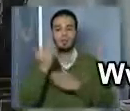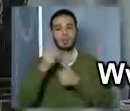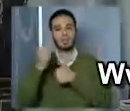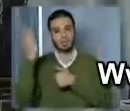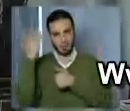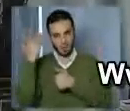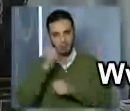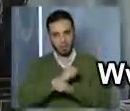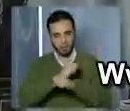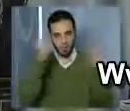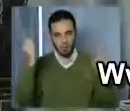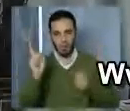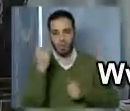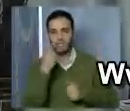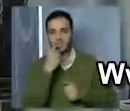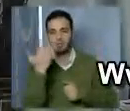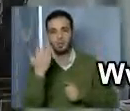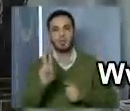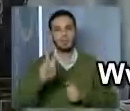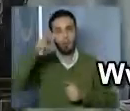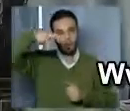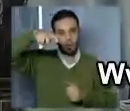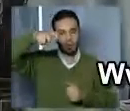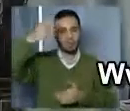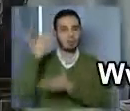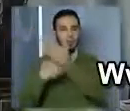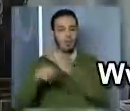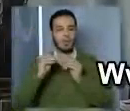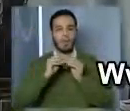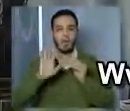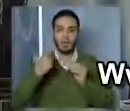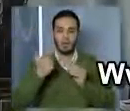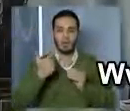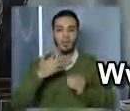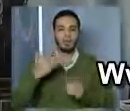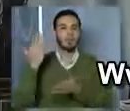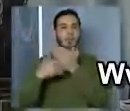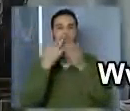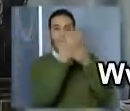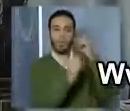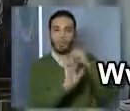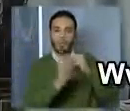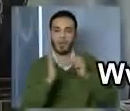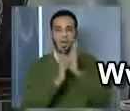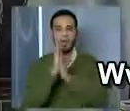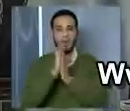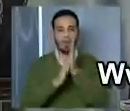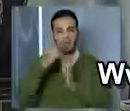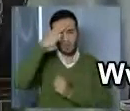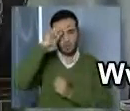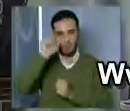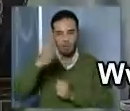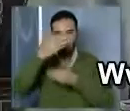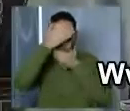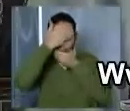الأولى المباركة 1987 كانت جابت لنا مولود جميل اسمه حماس.